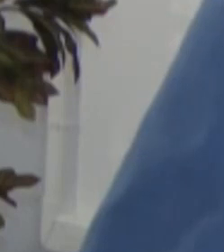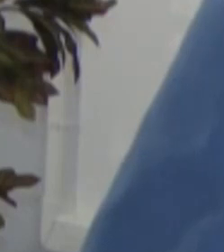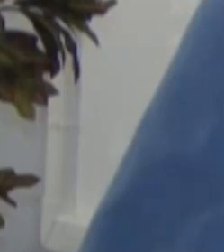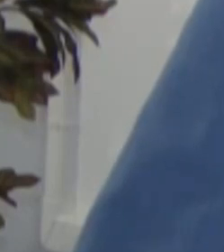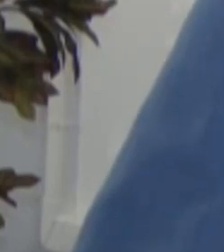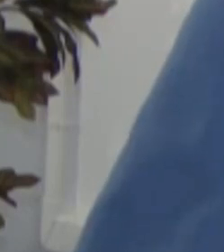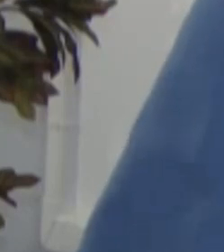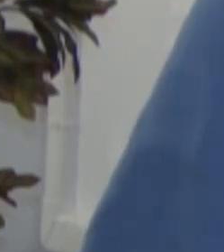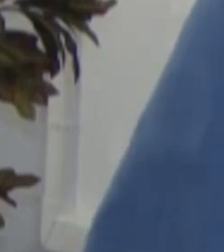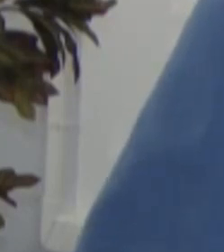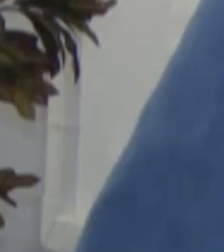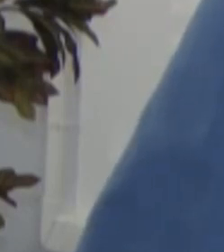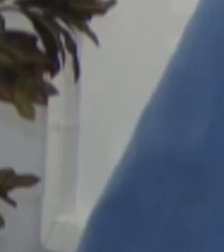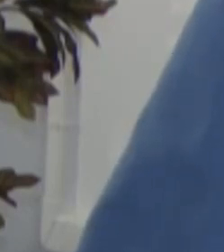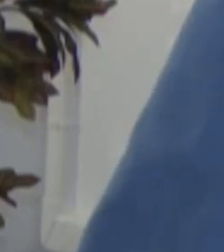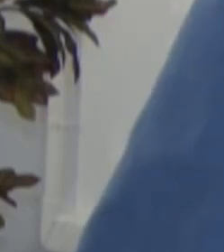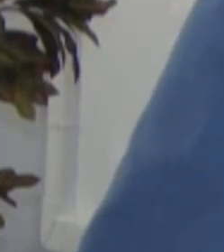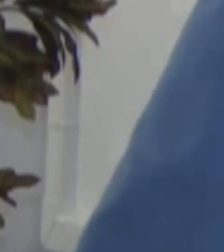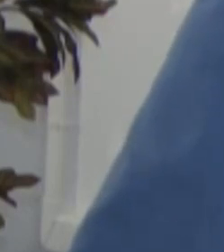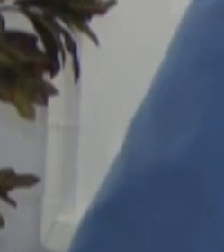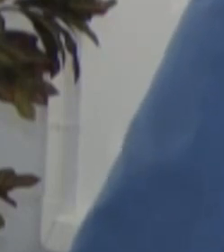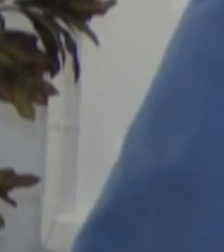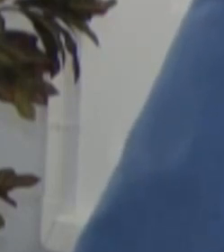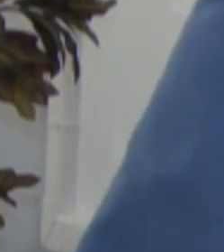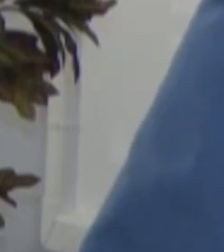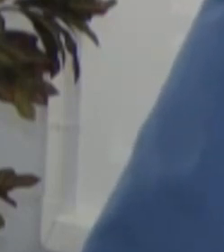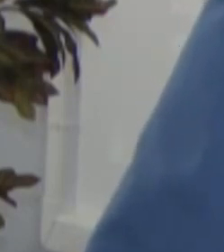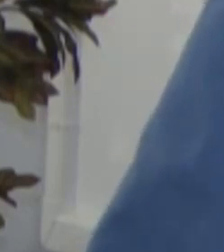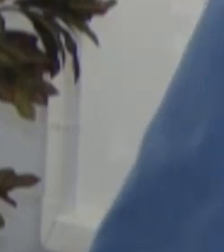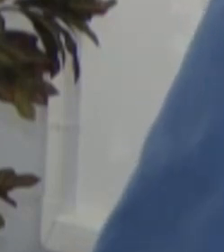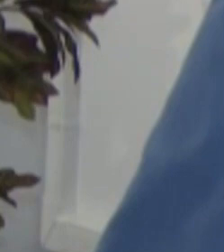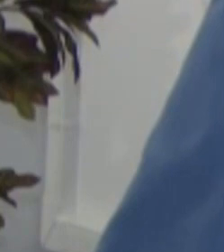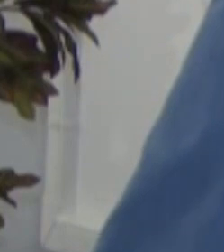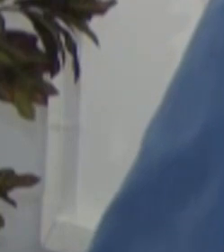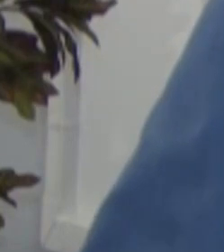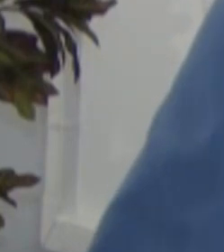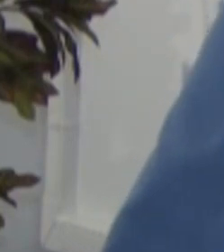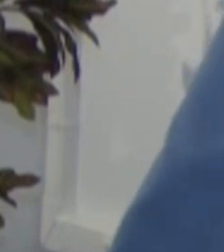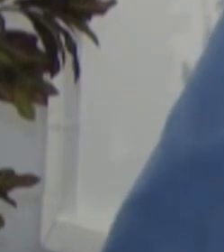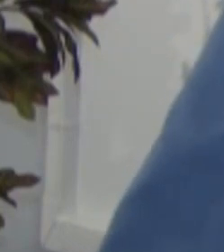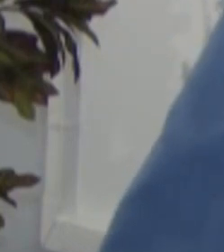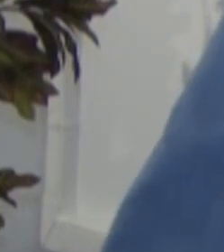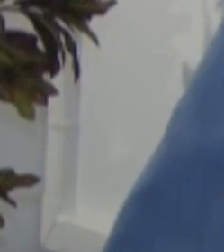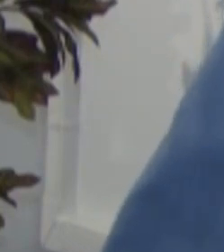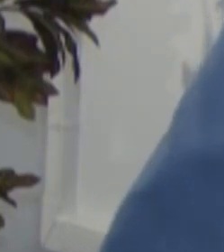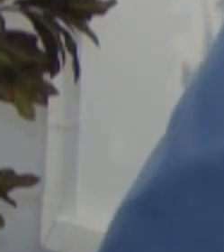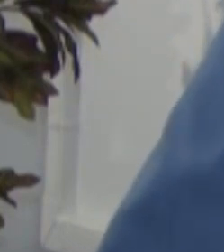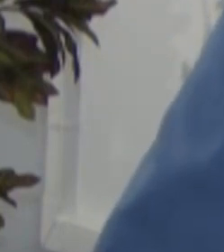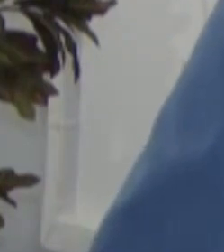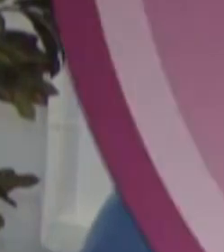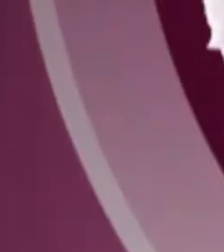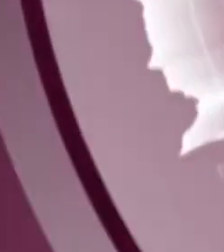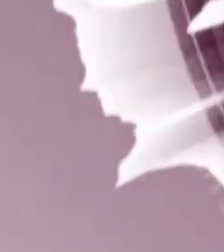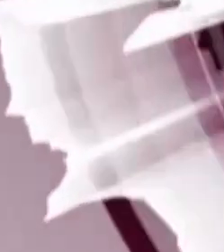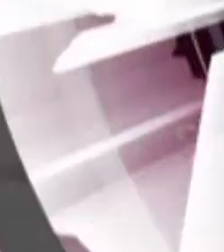город Нур-Султан, а также Алматинская область на сегодняшний день лидируют по заражаемости коронавирусной